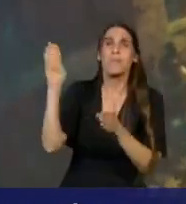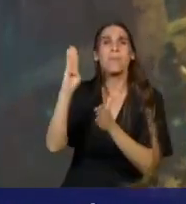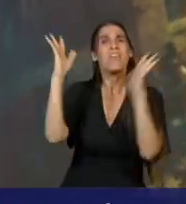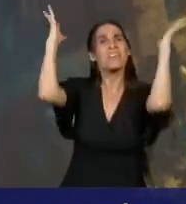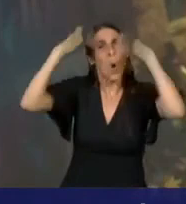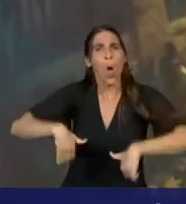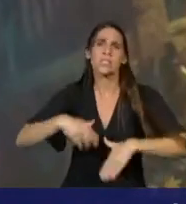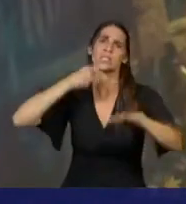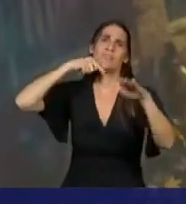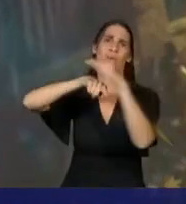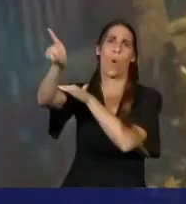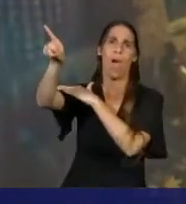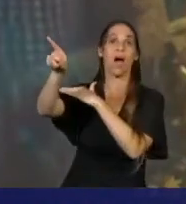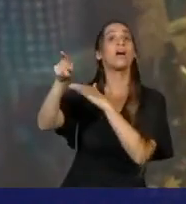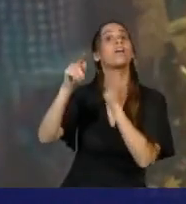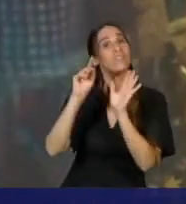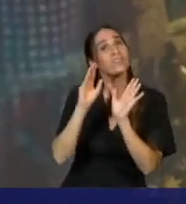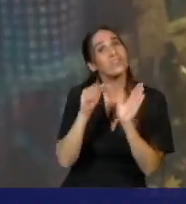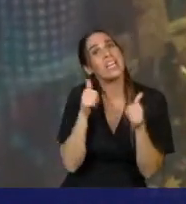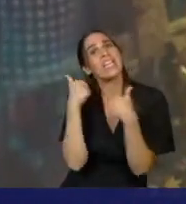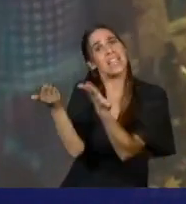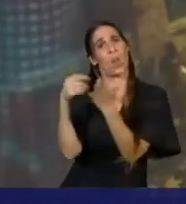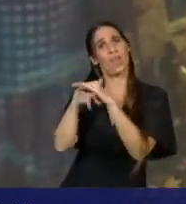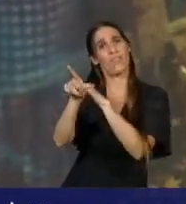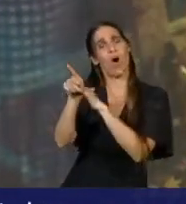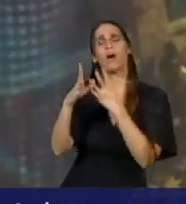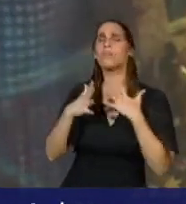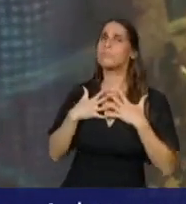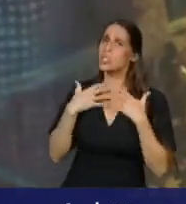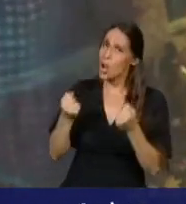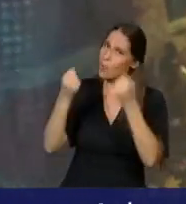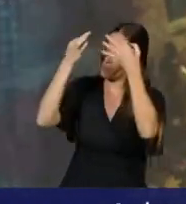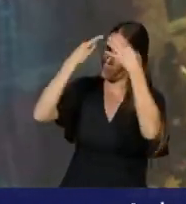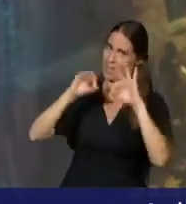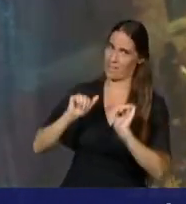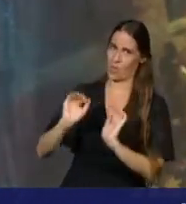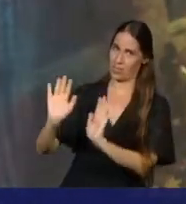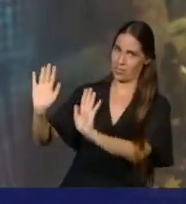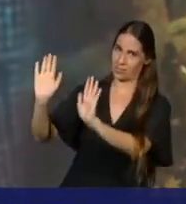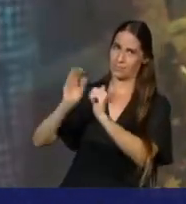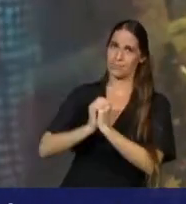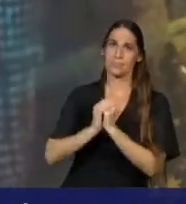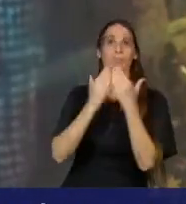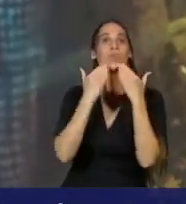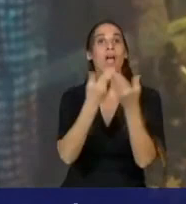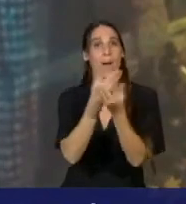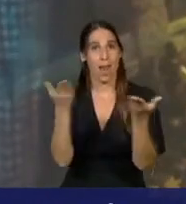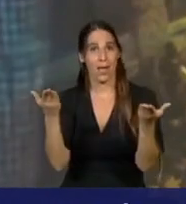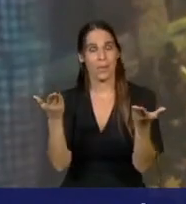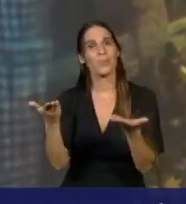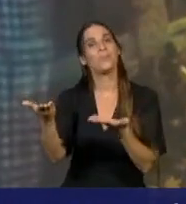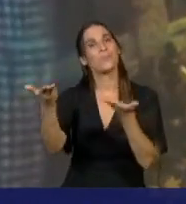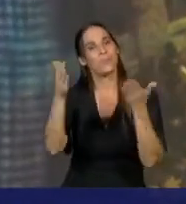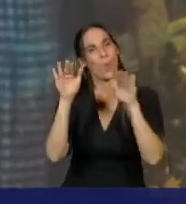יקרוס ויברח, ואז ניתן לו לברוח, בשלום ובכבוד. תודה רבה לכם, וברוכים תהיו.